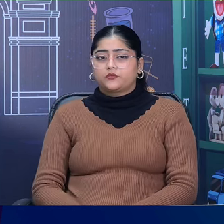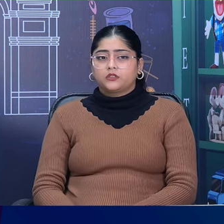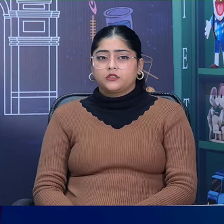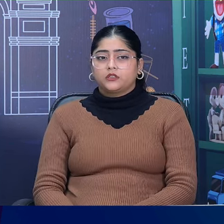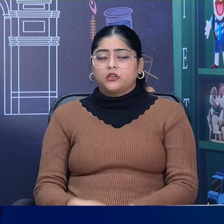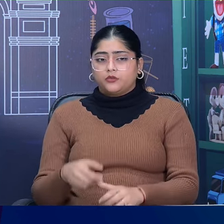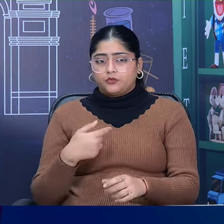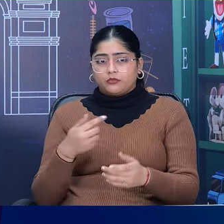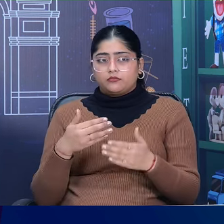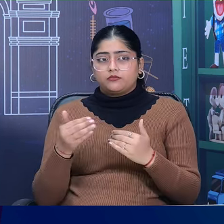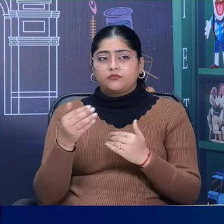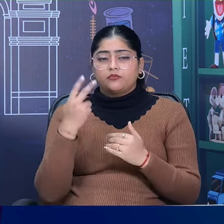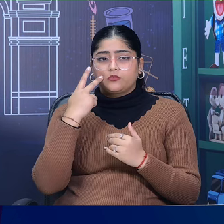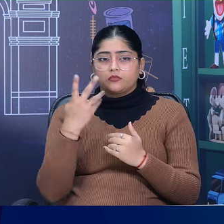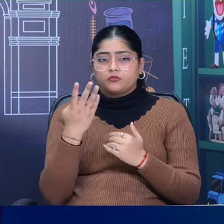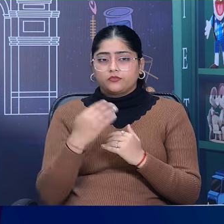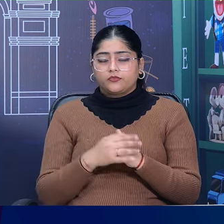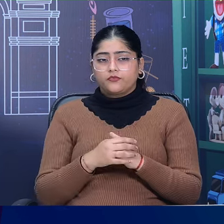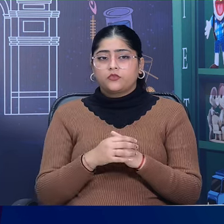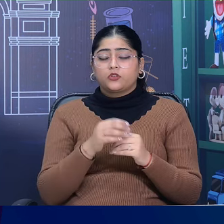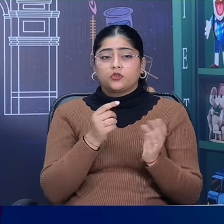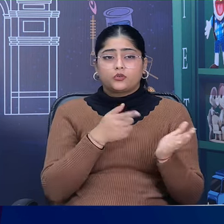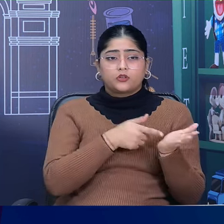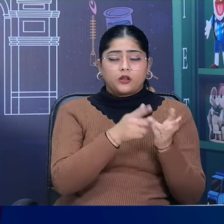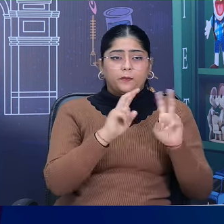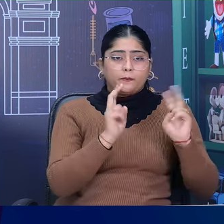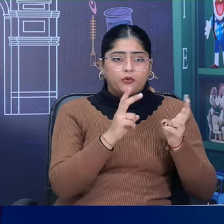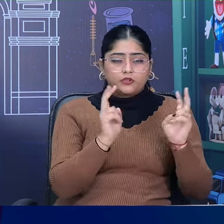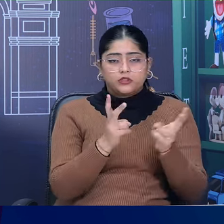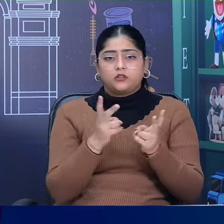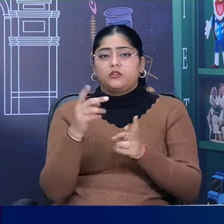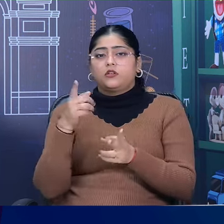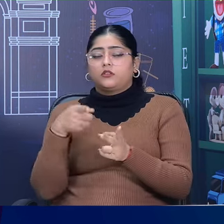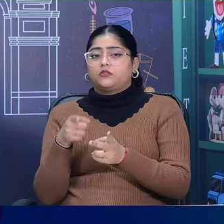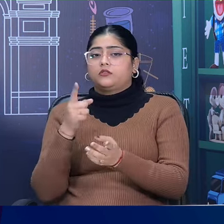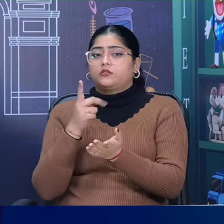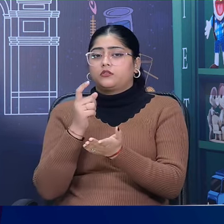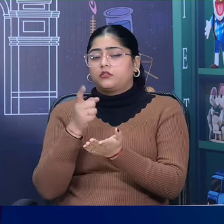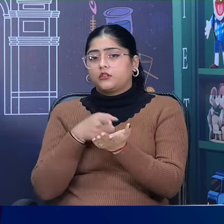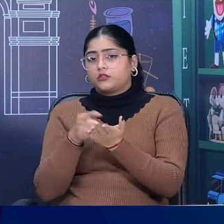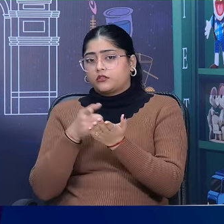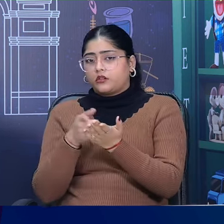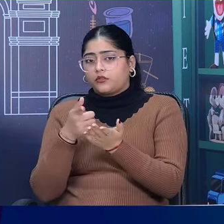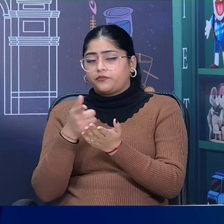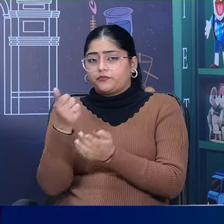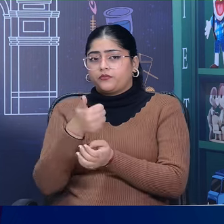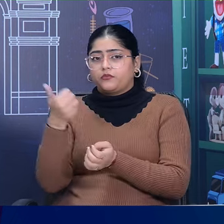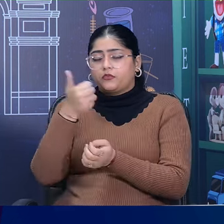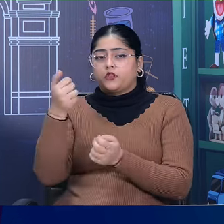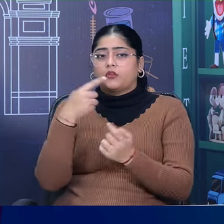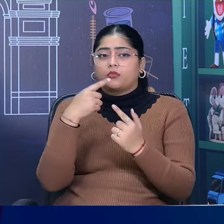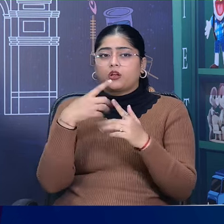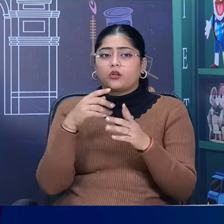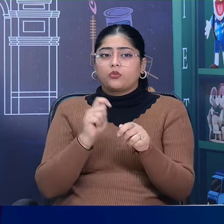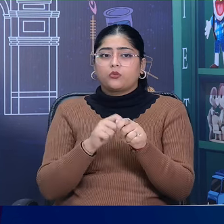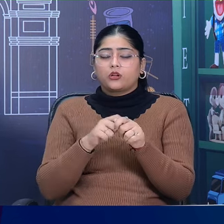आपको यह समझाता हूं कि यह जो ग्राम पंचायत और ग्राम सभा होती है यह फंक्शन किस तरीके से कर पाती है ठीक है तो वापस अपनी उसी क्लासरूम में